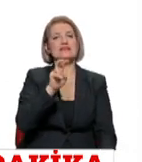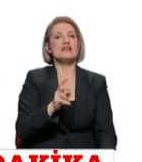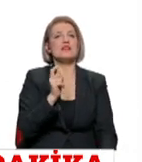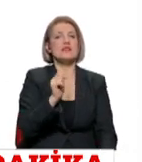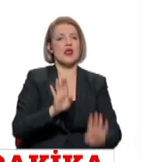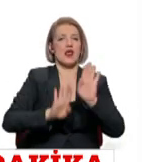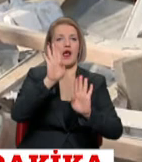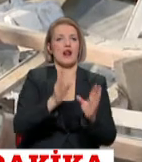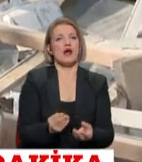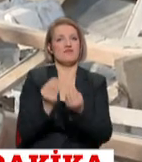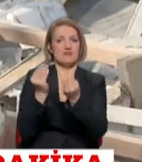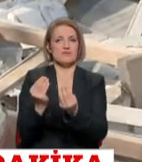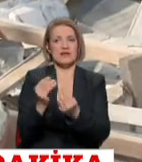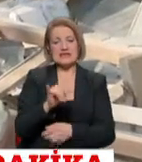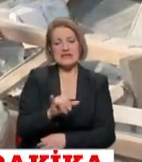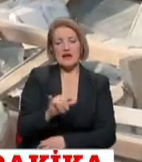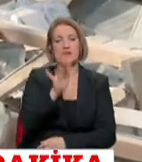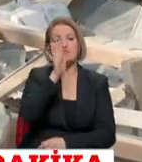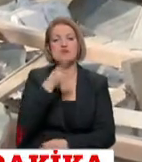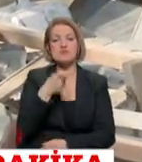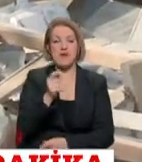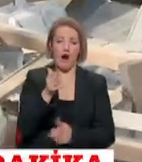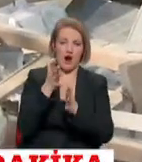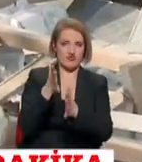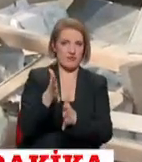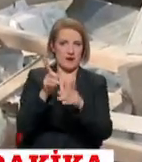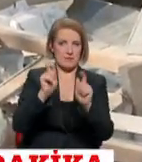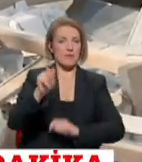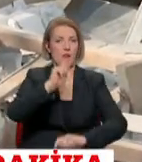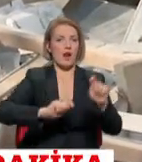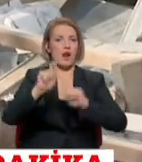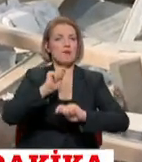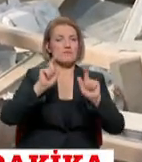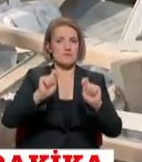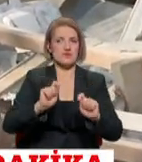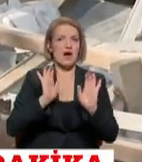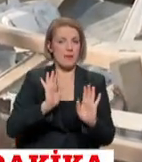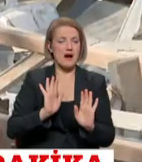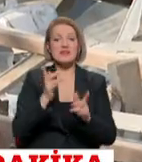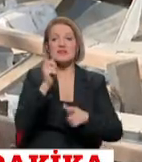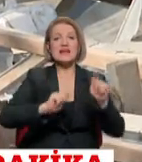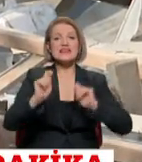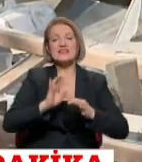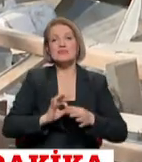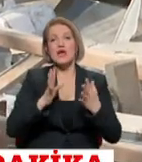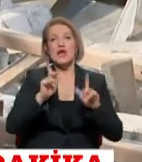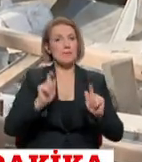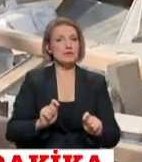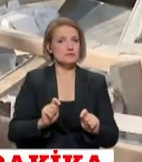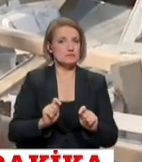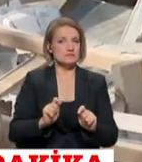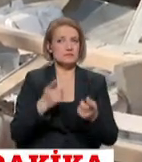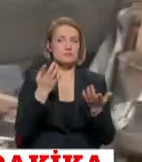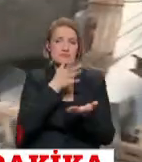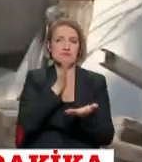liraya ihaleye verilmiş. Yaklaşık 500 bin lira harcanıp onarılmış ama tadilat yapılmış. Ne tadilat yapılmış?